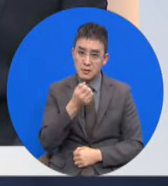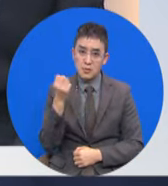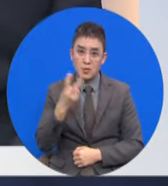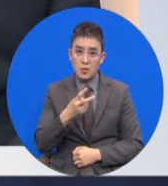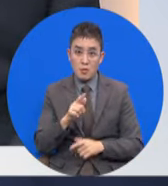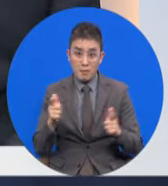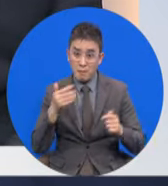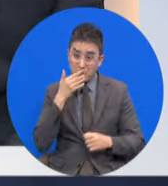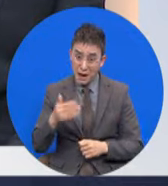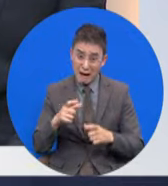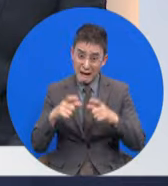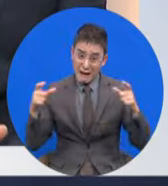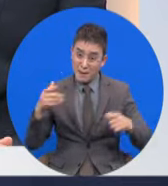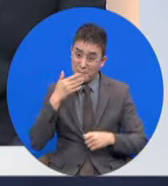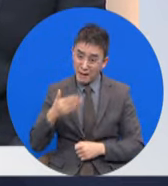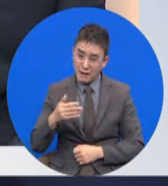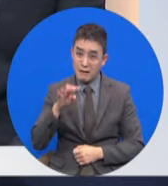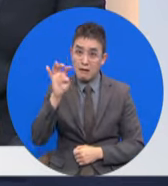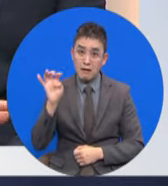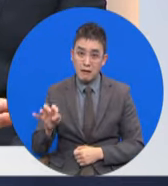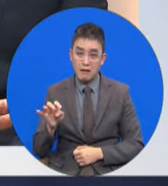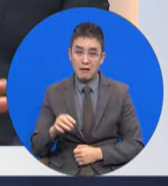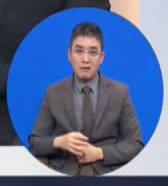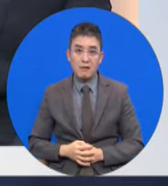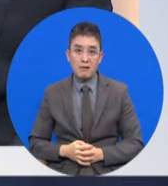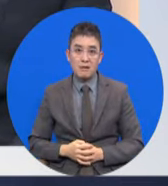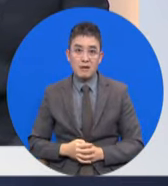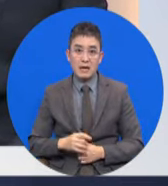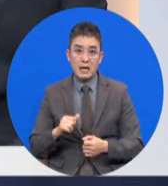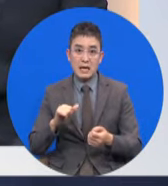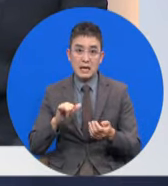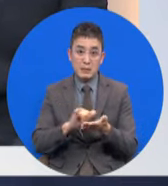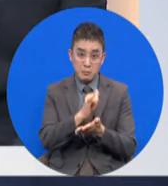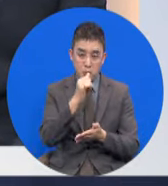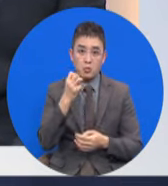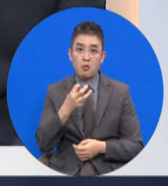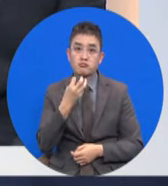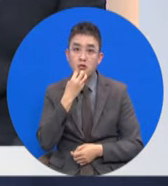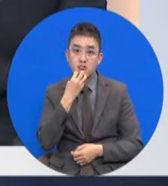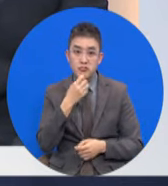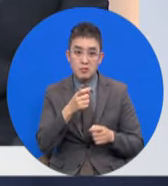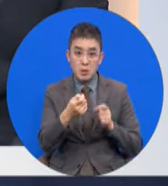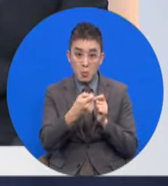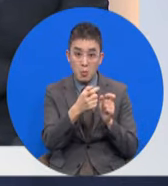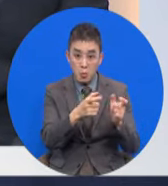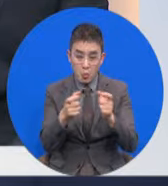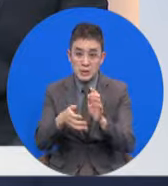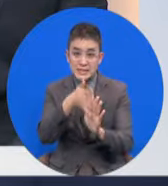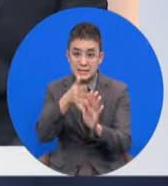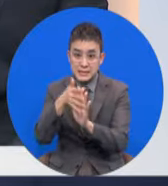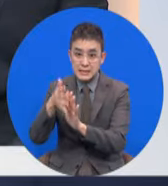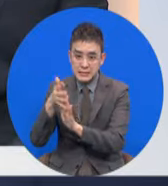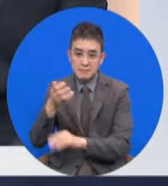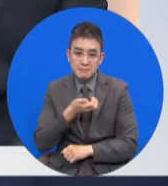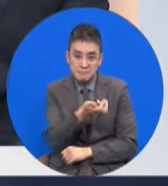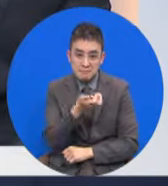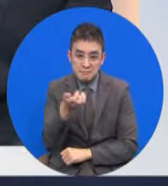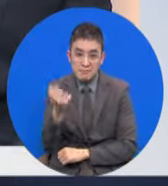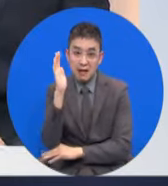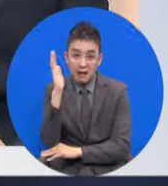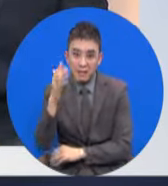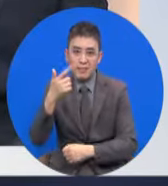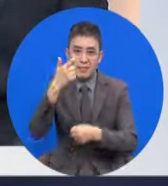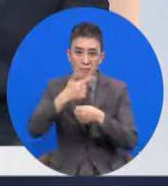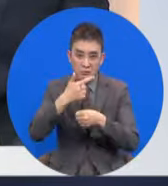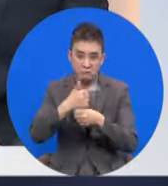있거든요. 단순히 김포뿐만 아니라 서울 주변 인근의 시단위에 가실 때마다 그 얘기를 하시더라고요.